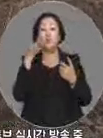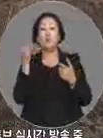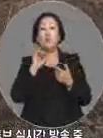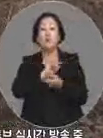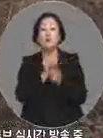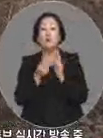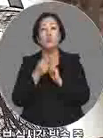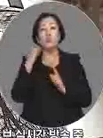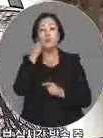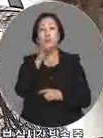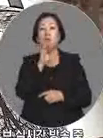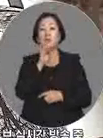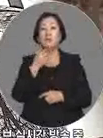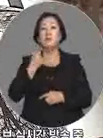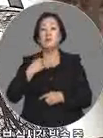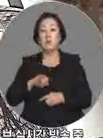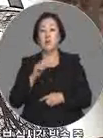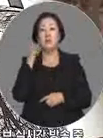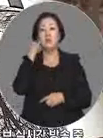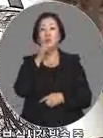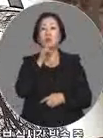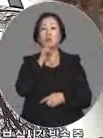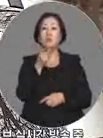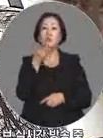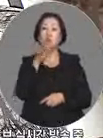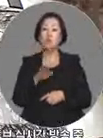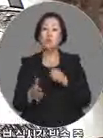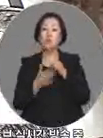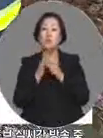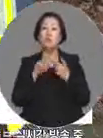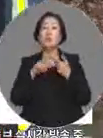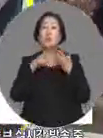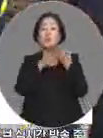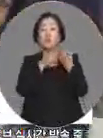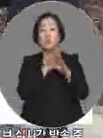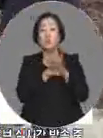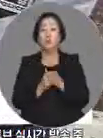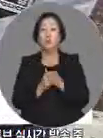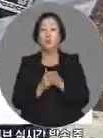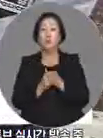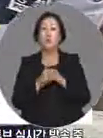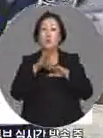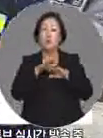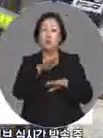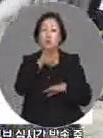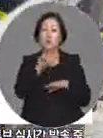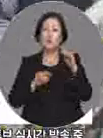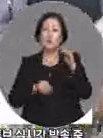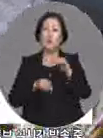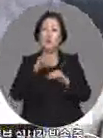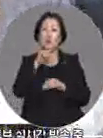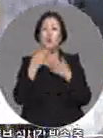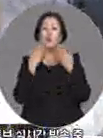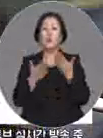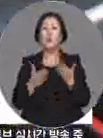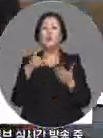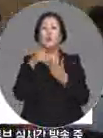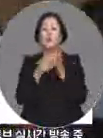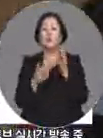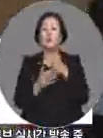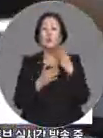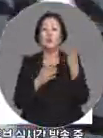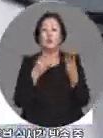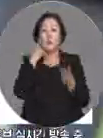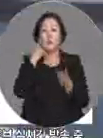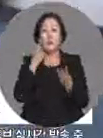연락이 닿지 않는다는 딸의 신고가 접수됐습니다. 출동한 경찰은 농장에서 우리를 빠져나온 반달곰 3마리를